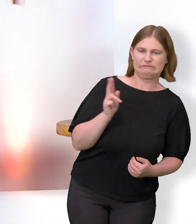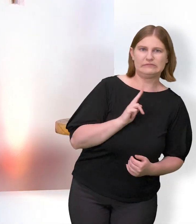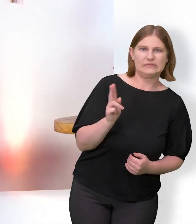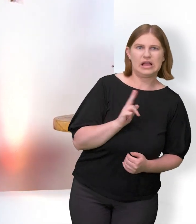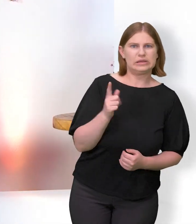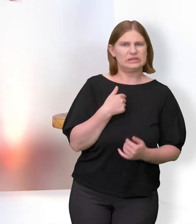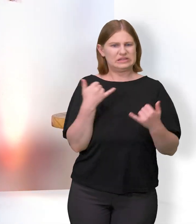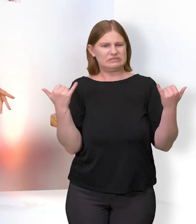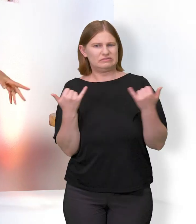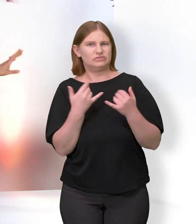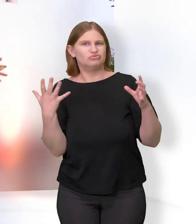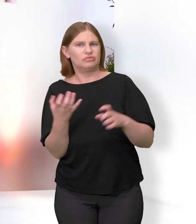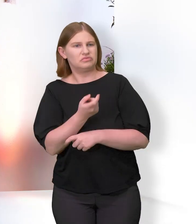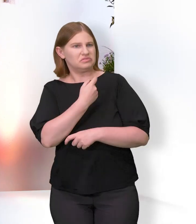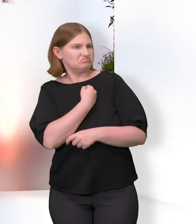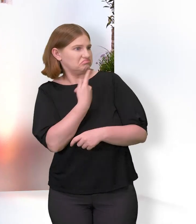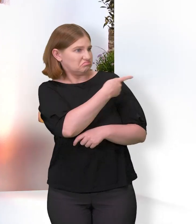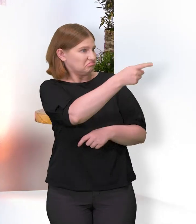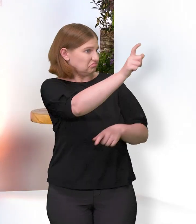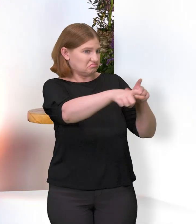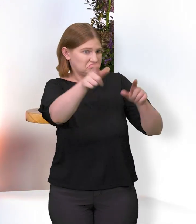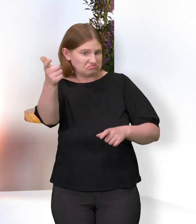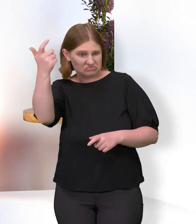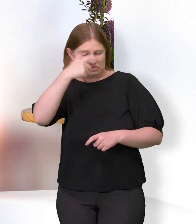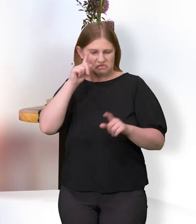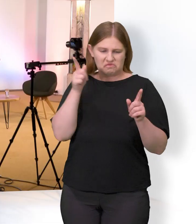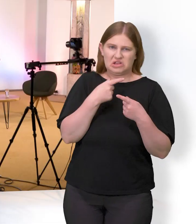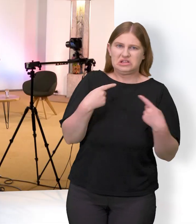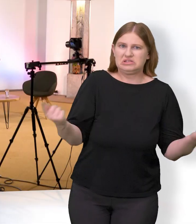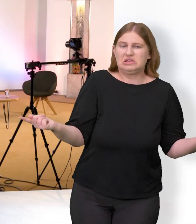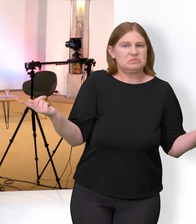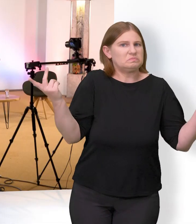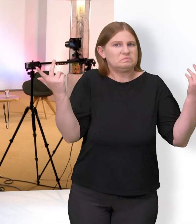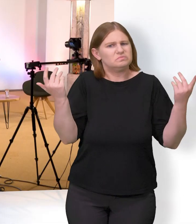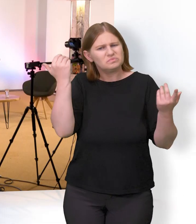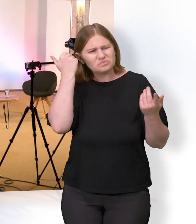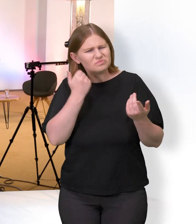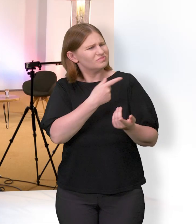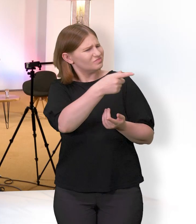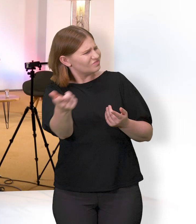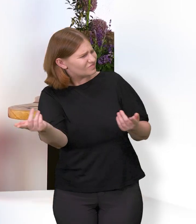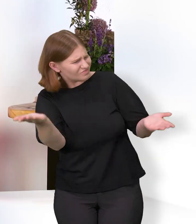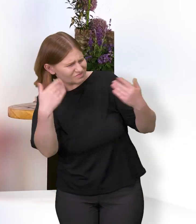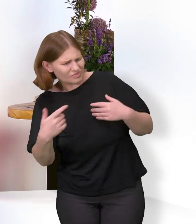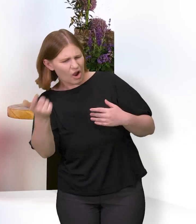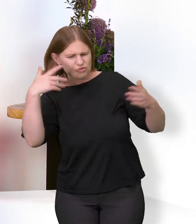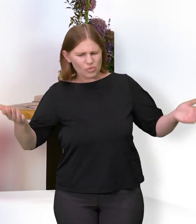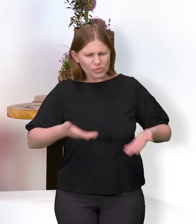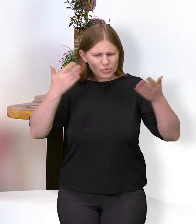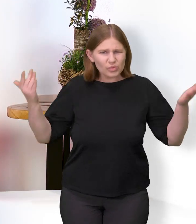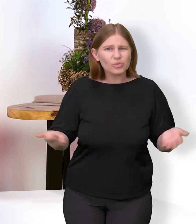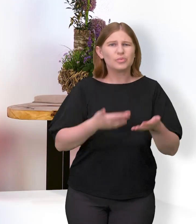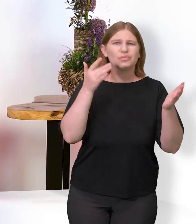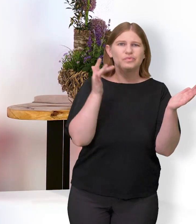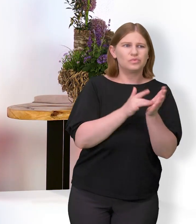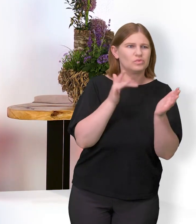wie bin ich? Denn keiner weiß es wirklich ran. Komm, halt dich ran, sonst kommt vor